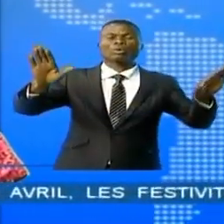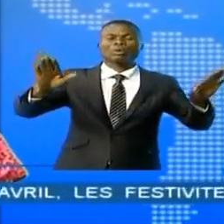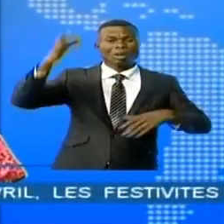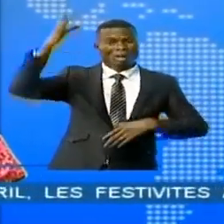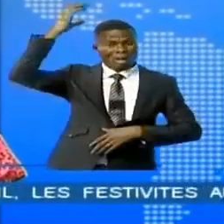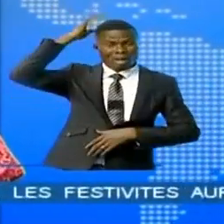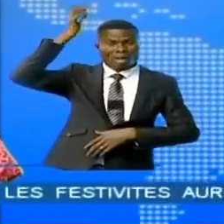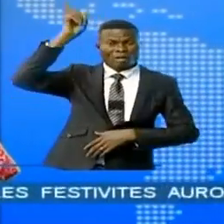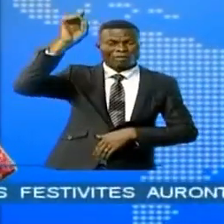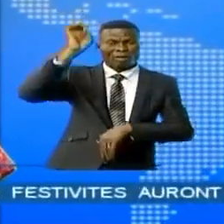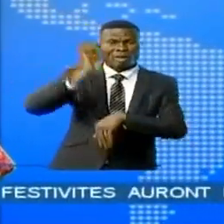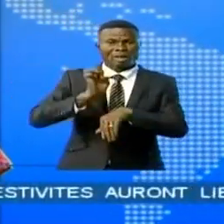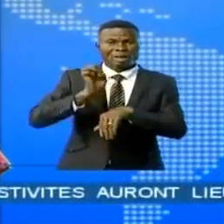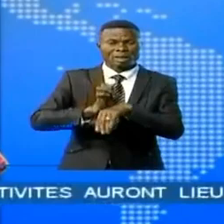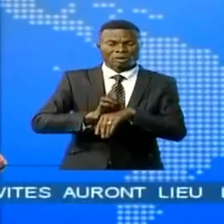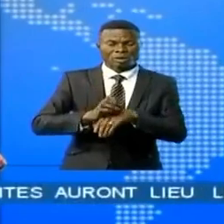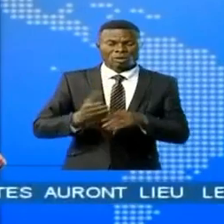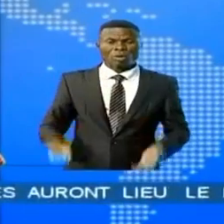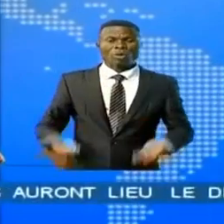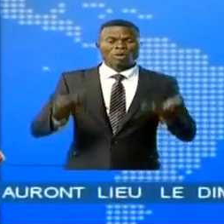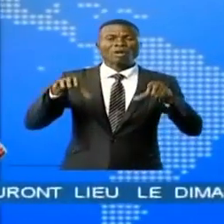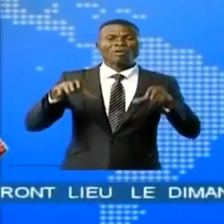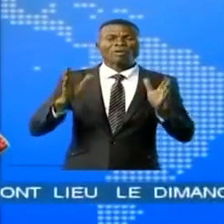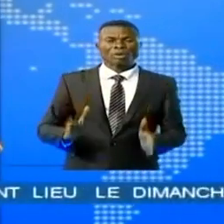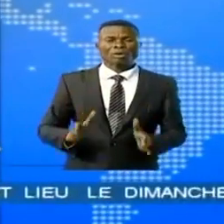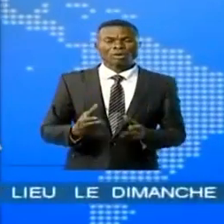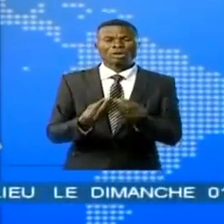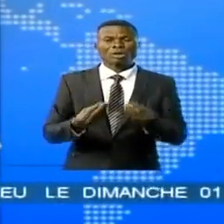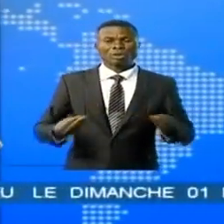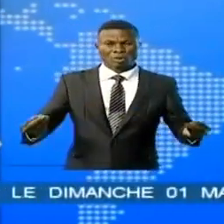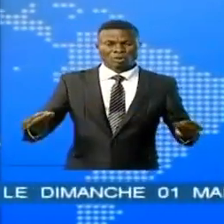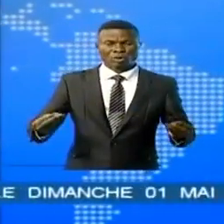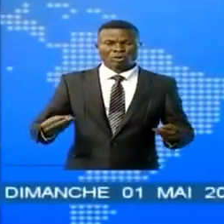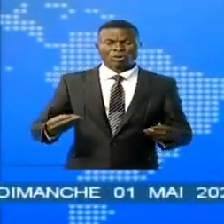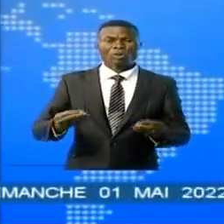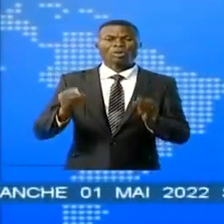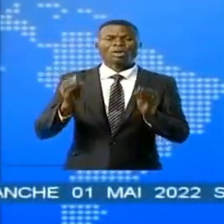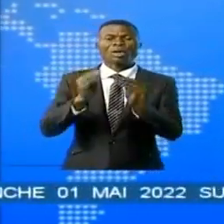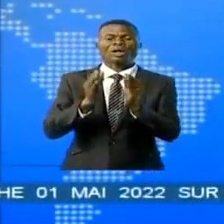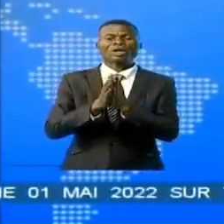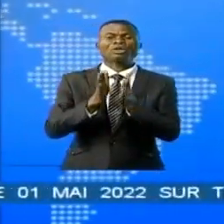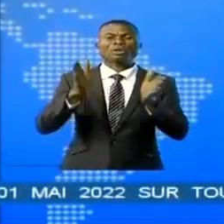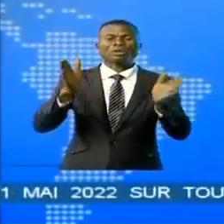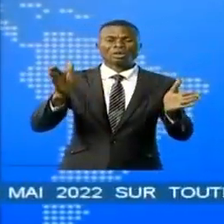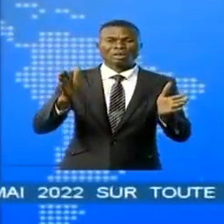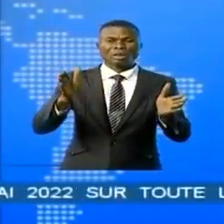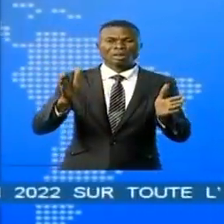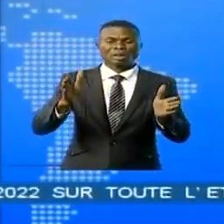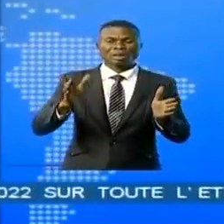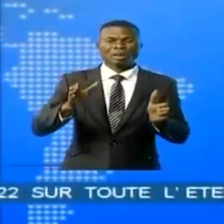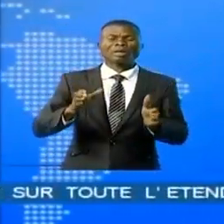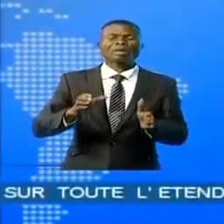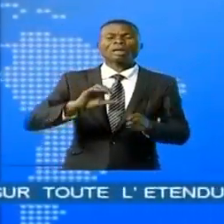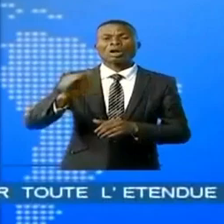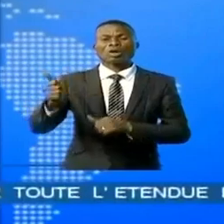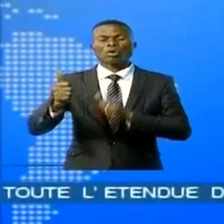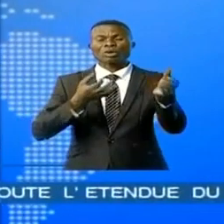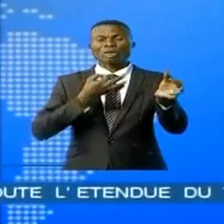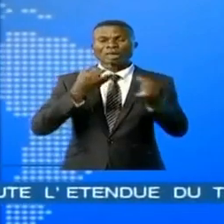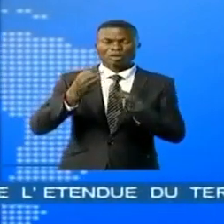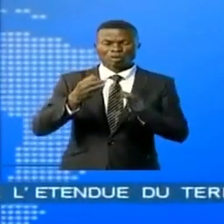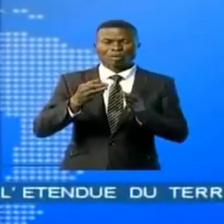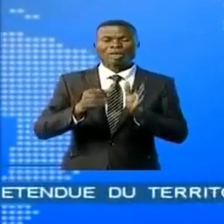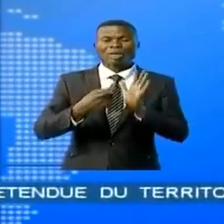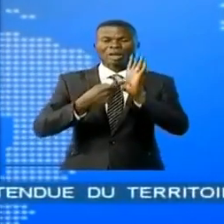principal des églises de réveil du congo des résolutions de l'assemblée générale le rc d'autres précisions dont son